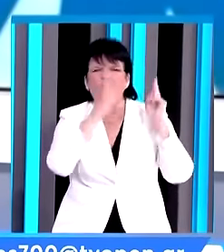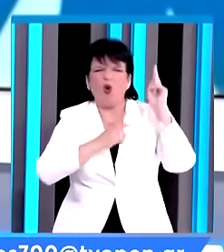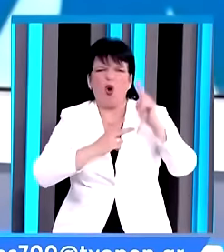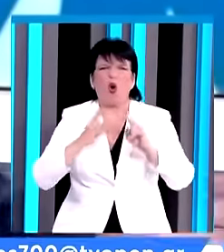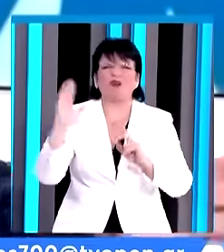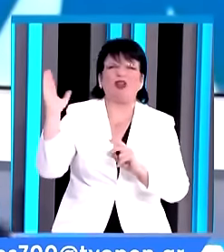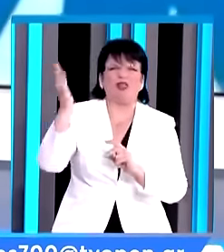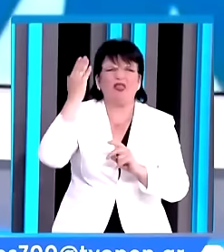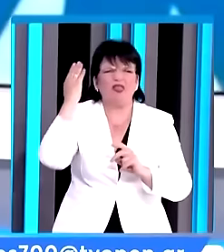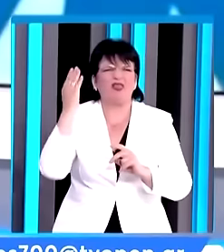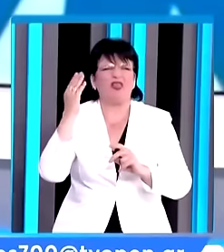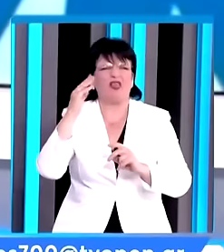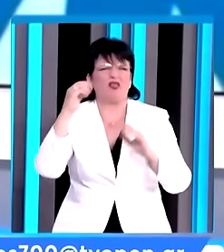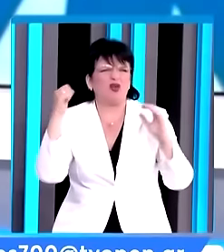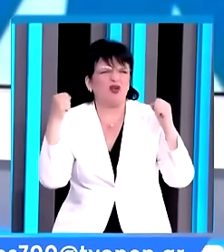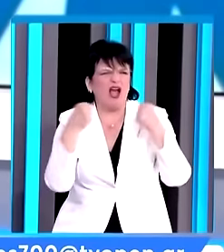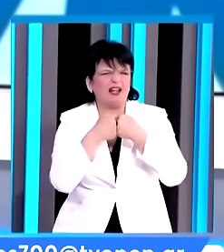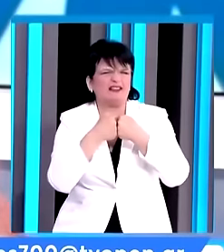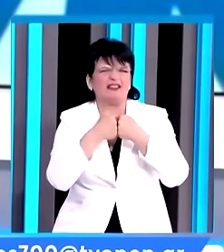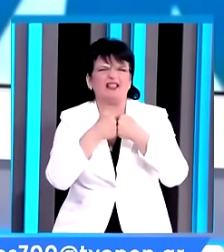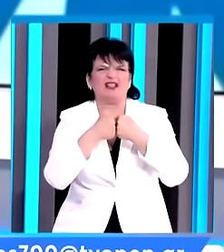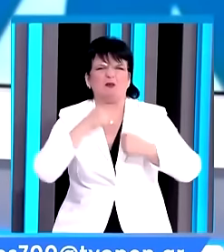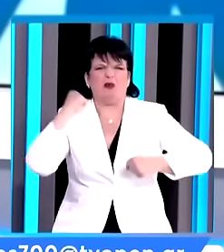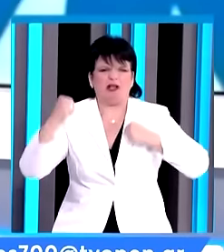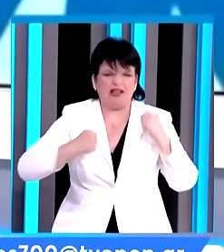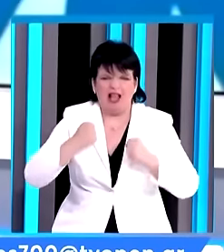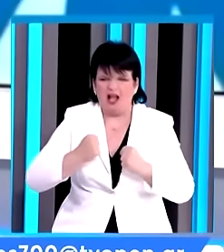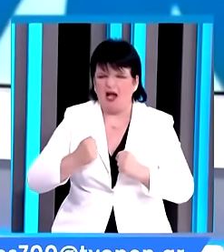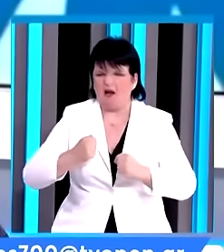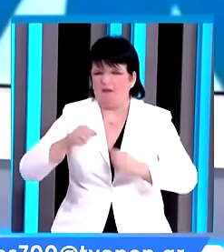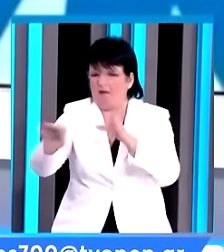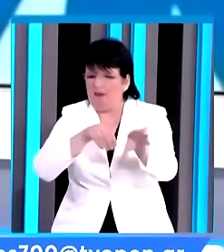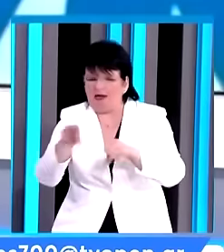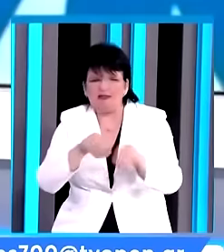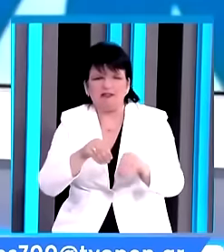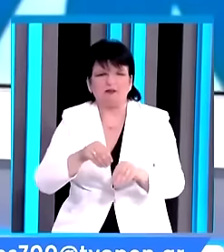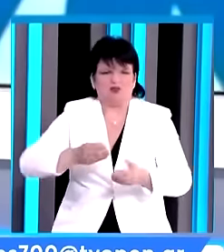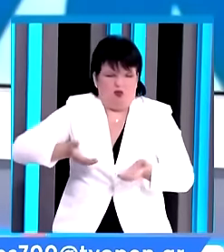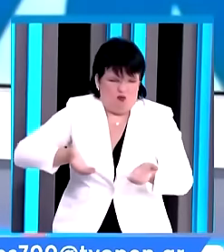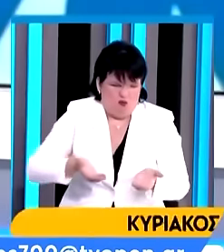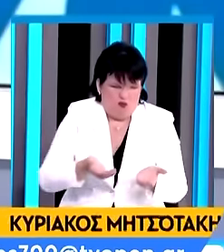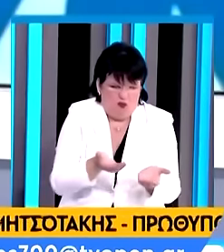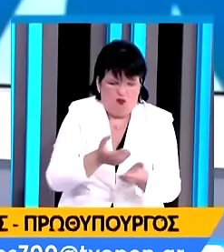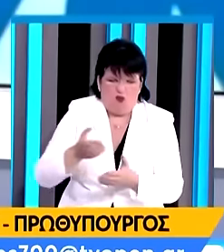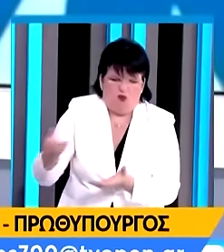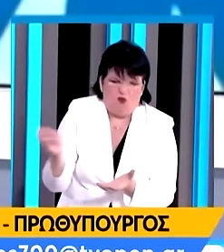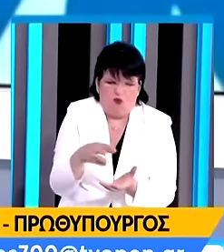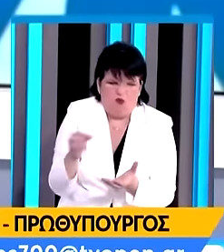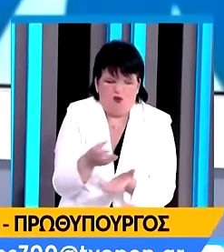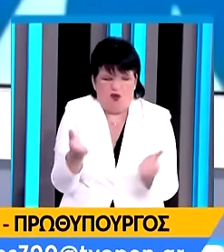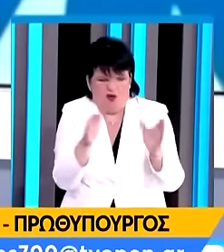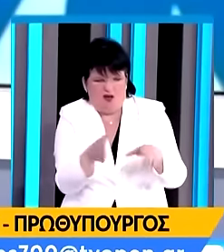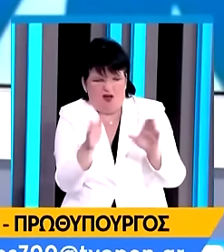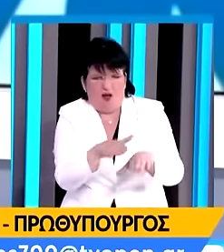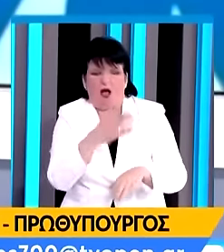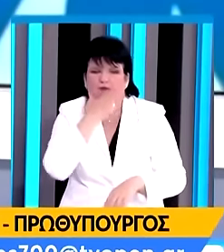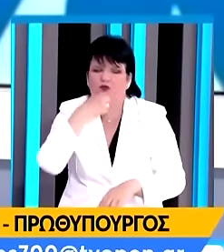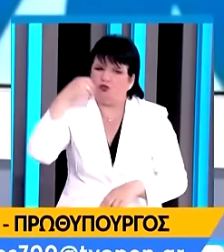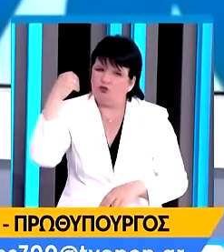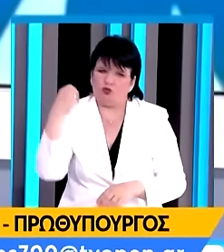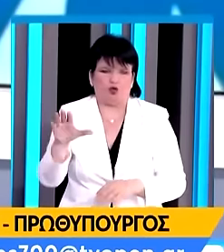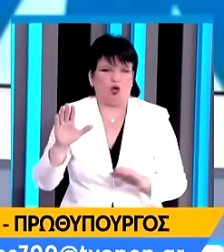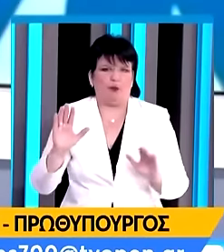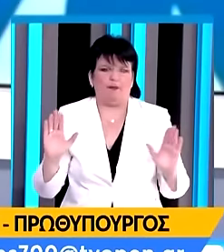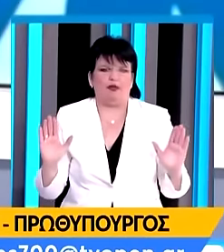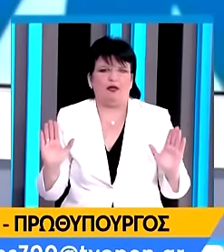εμείς το βράδυ του δυστυχήματος τρέχαμε να μαζέψουμε ευρήματα ή να συγκαλύψουμε. Είναι ντροπή να